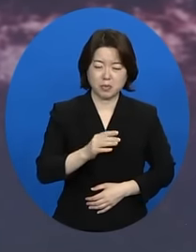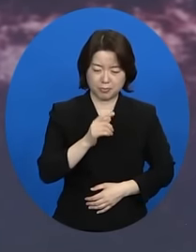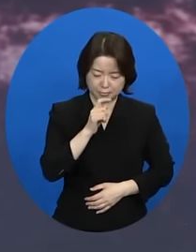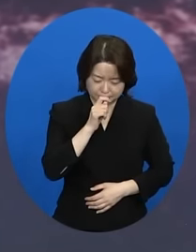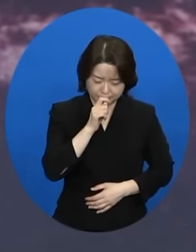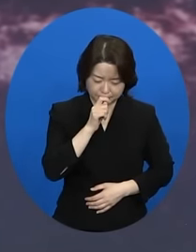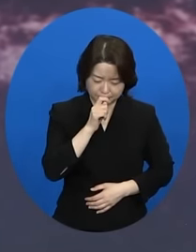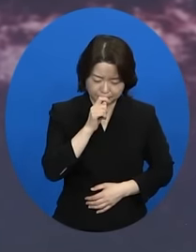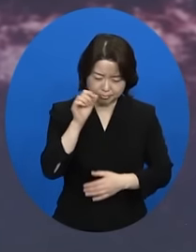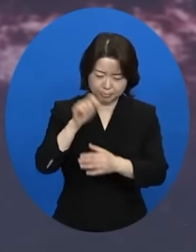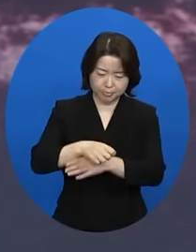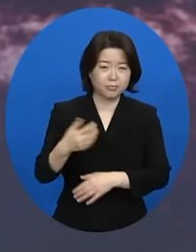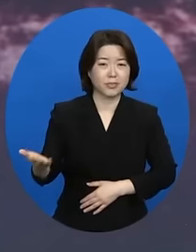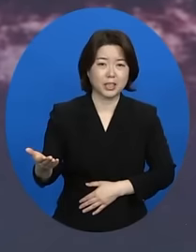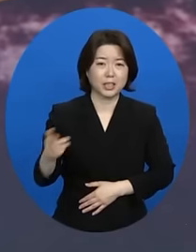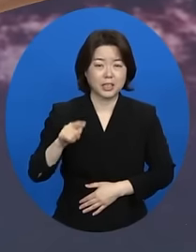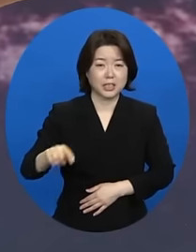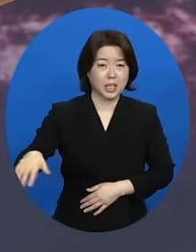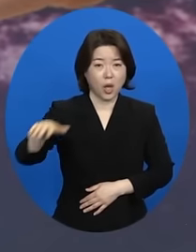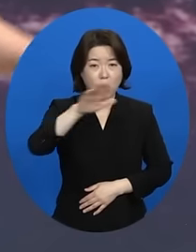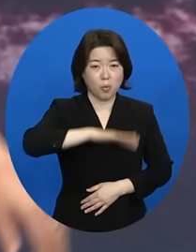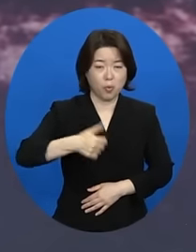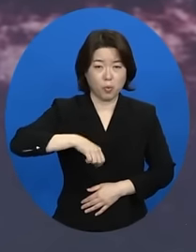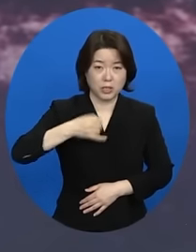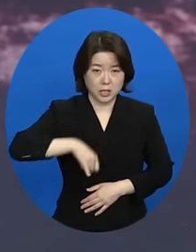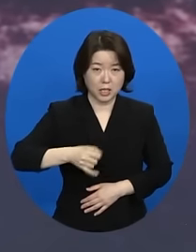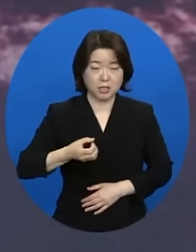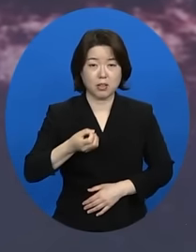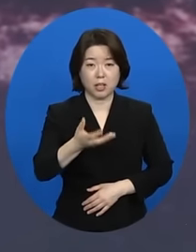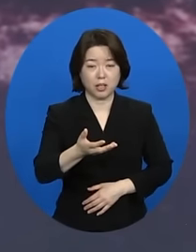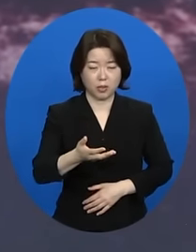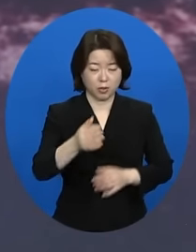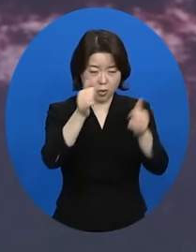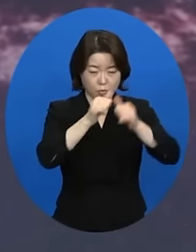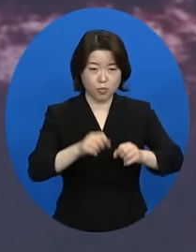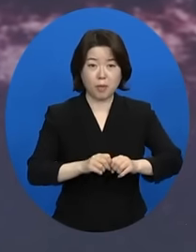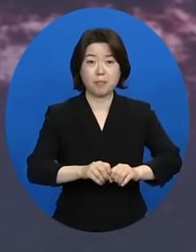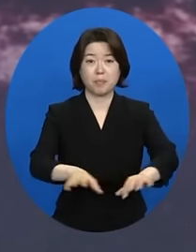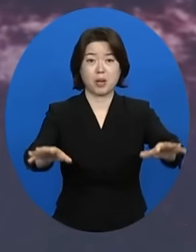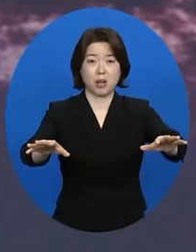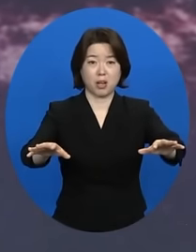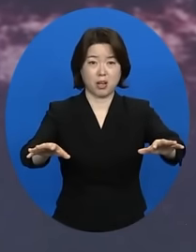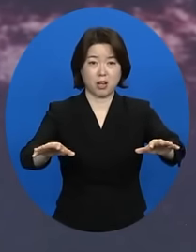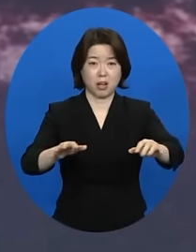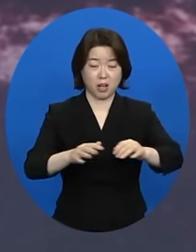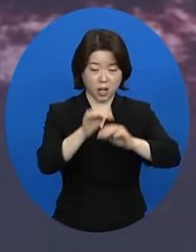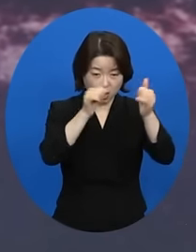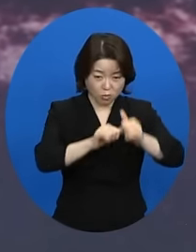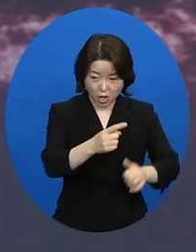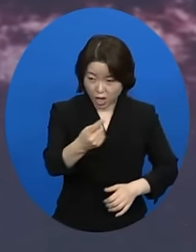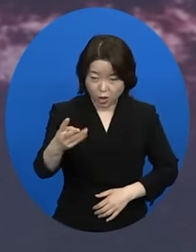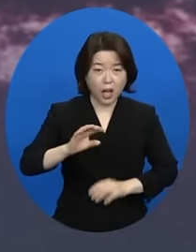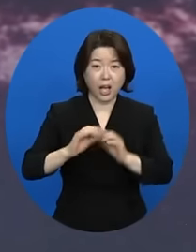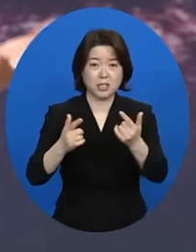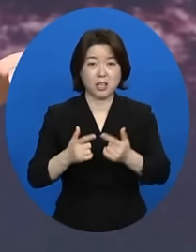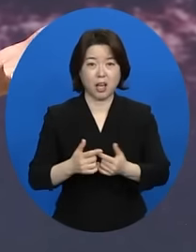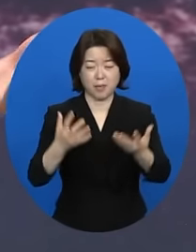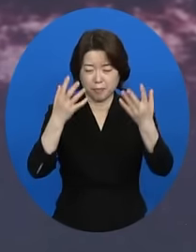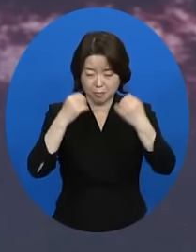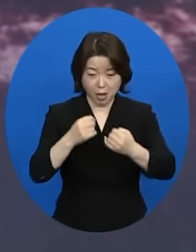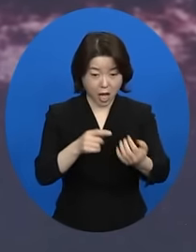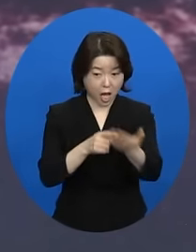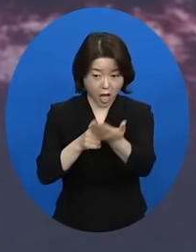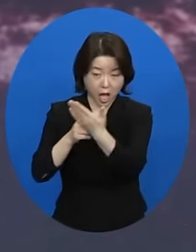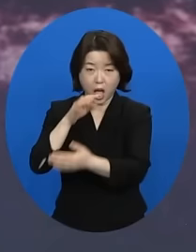말았다. 그리고 그것이 온 자녀들에게도 우상이 퍼져서 나중에 보십시오. 우상이 한두 개 가지가 아닙니다. 얼마나 많이